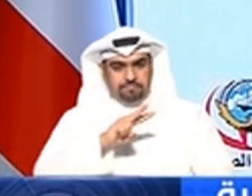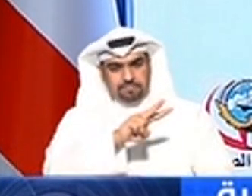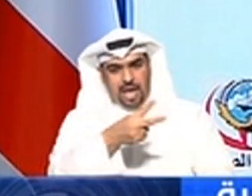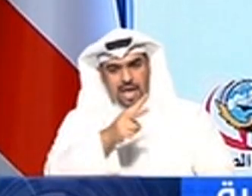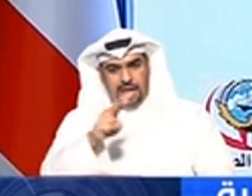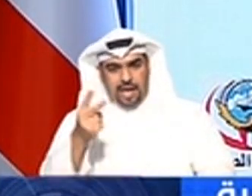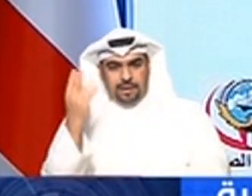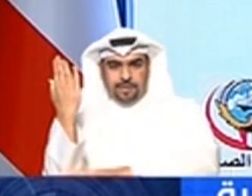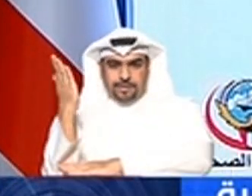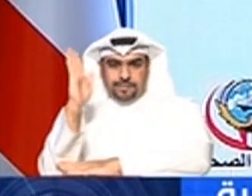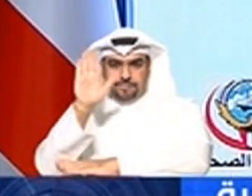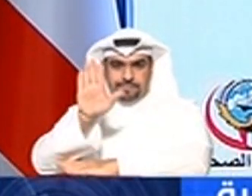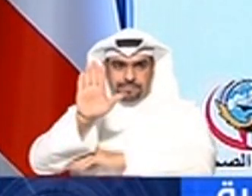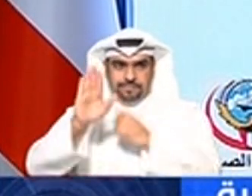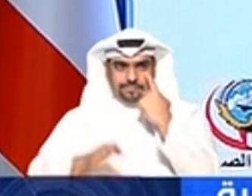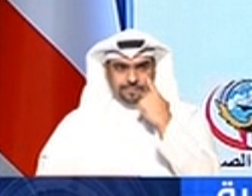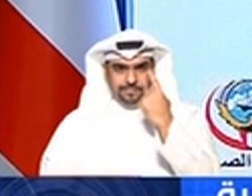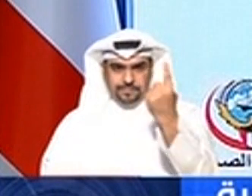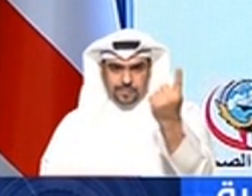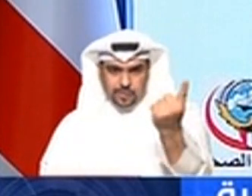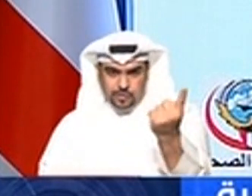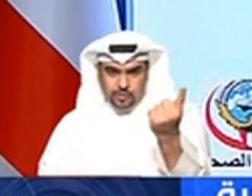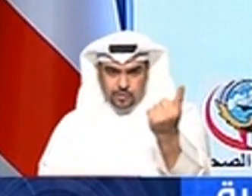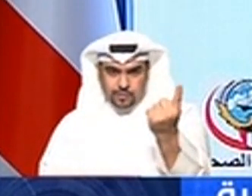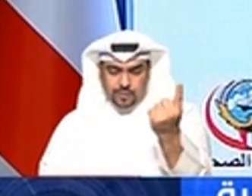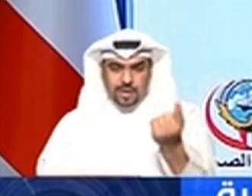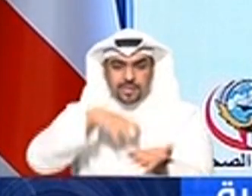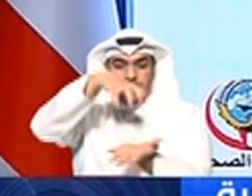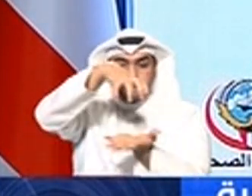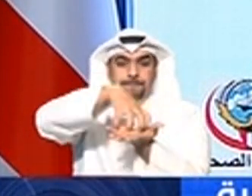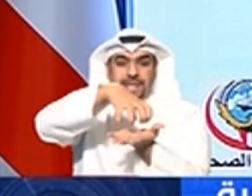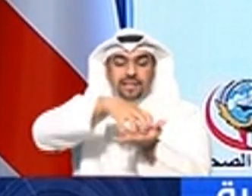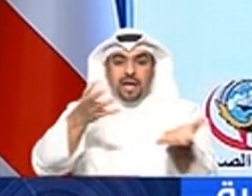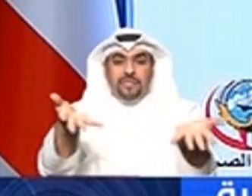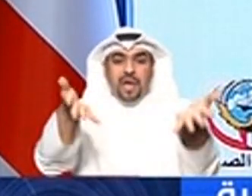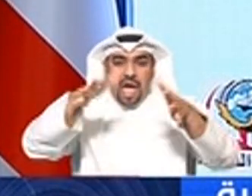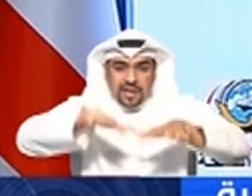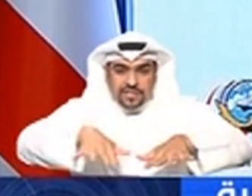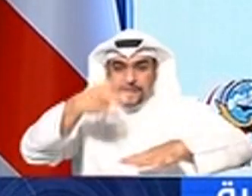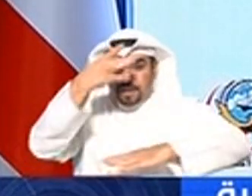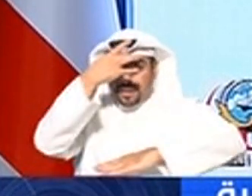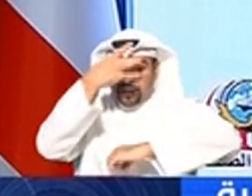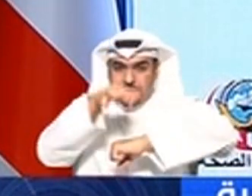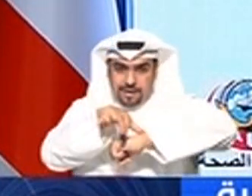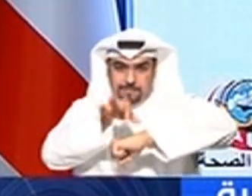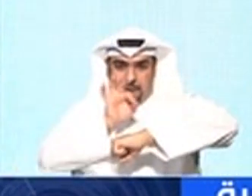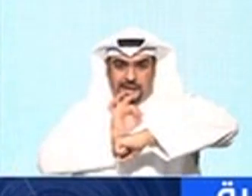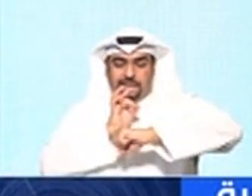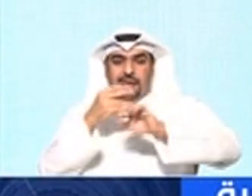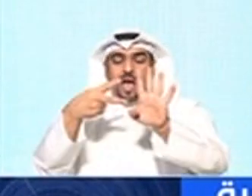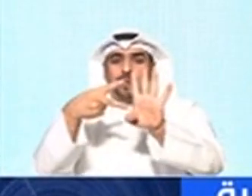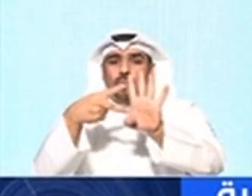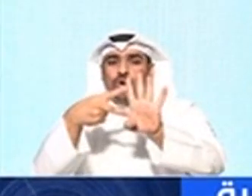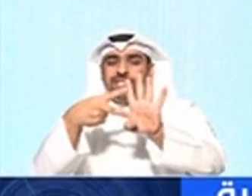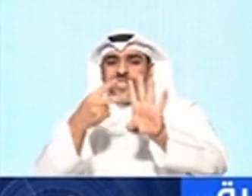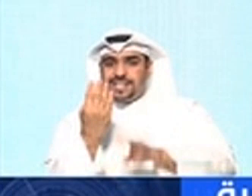وحول أبرز المناطق التي سجلت فيها أكبر عدد للإصابات خلال 24 ساعة الماضية.